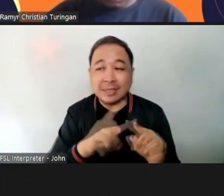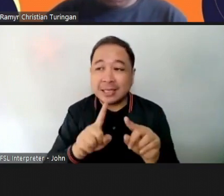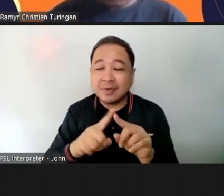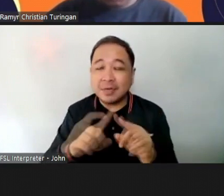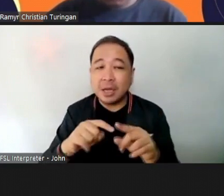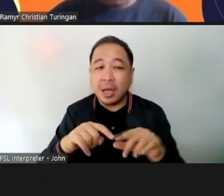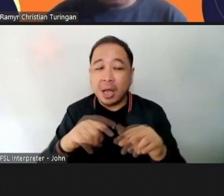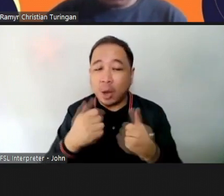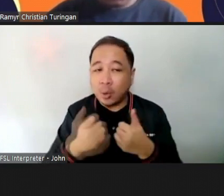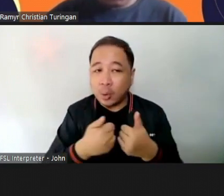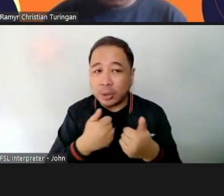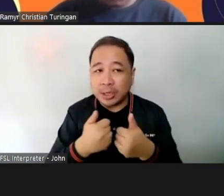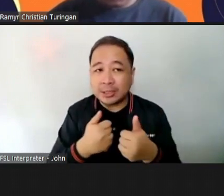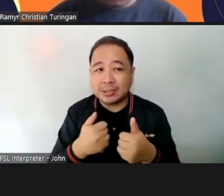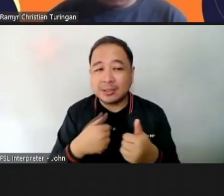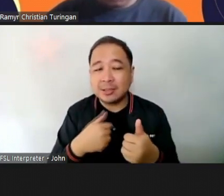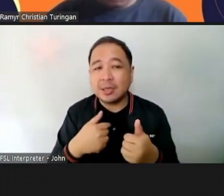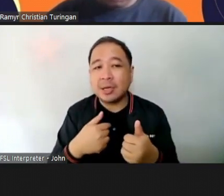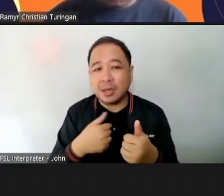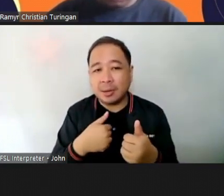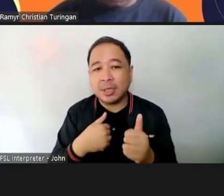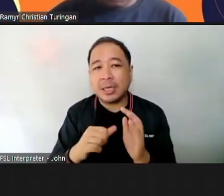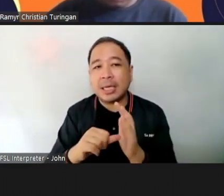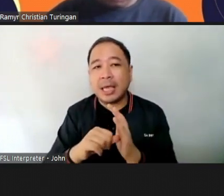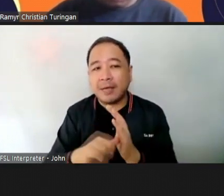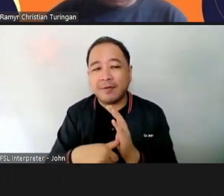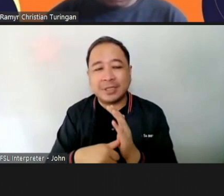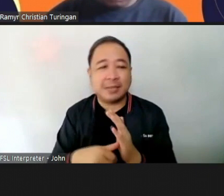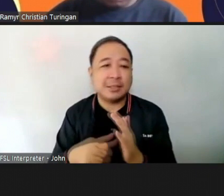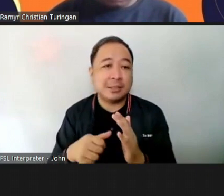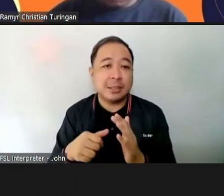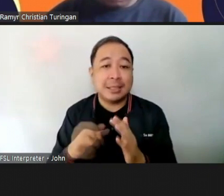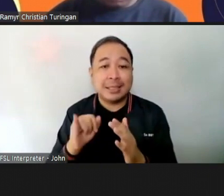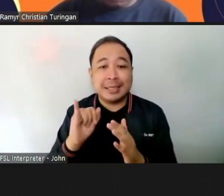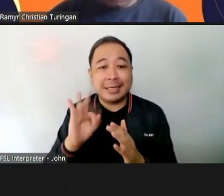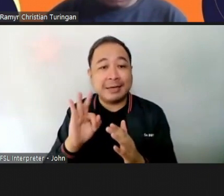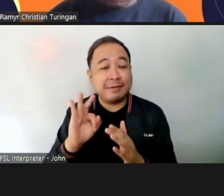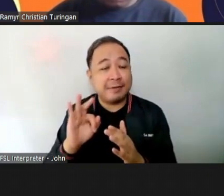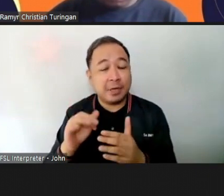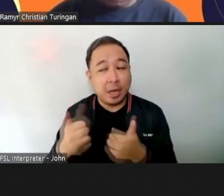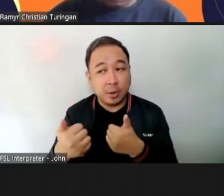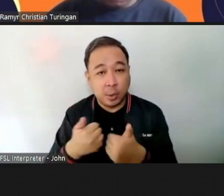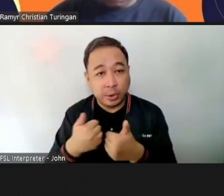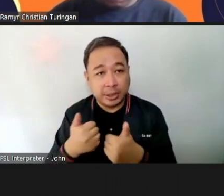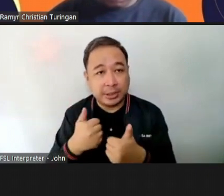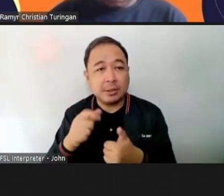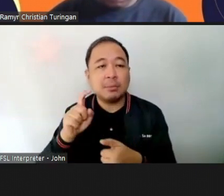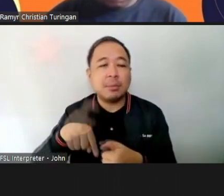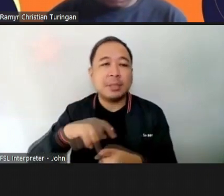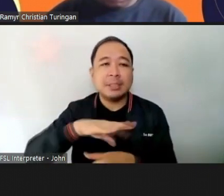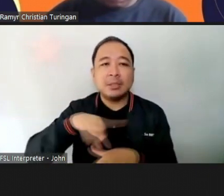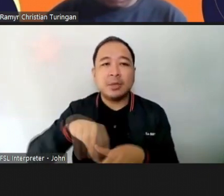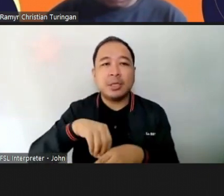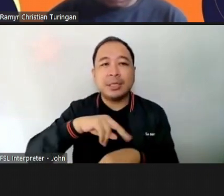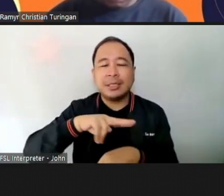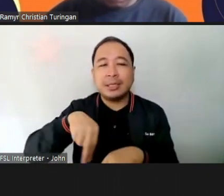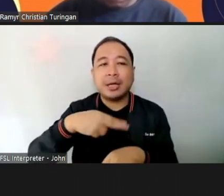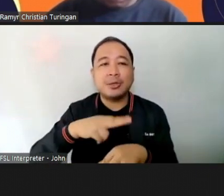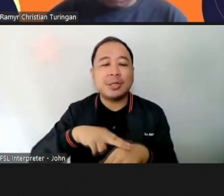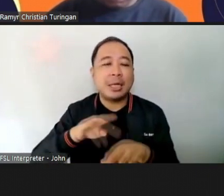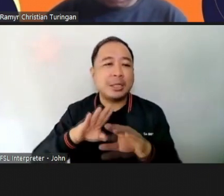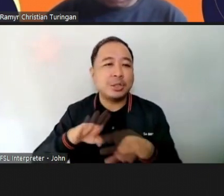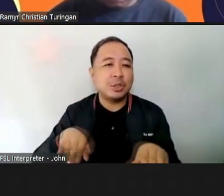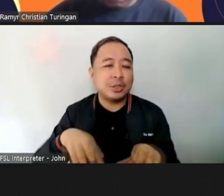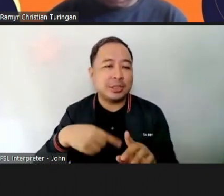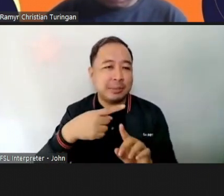natin. Especially, gusto ko pong i-highlight na kung magko-contest po sila ng mga ganon, isama po nila sa National Children's Month, gawin